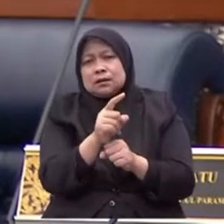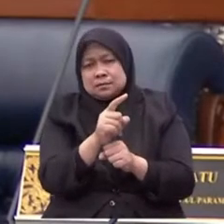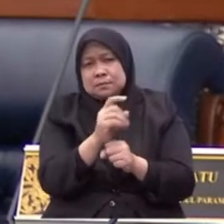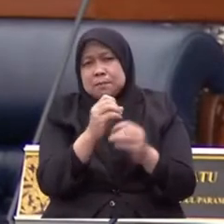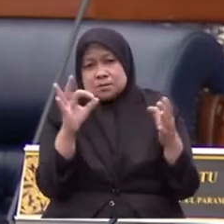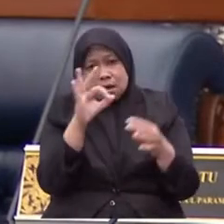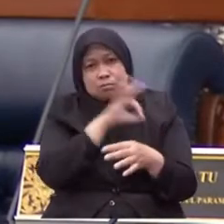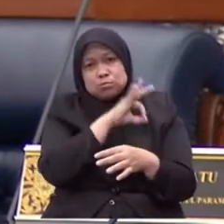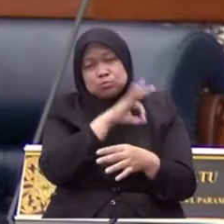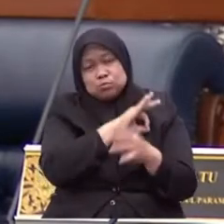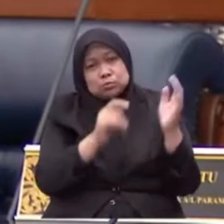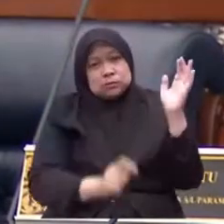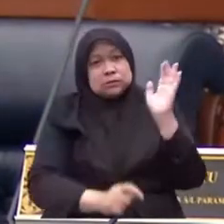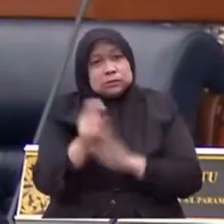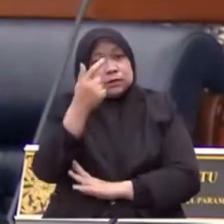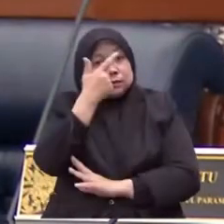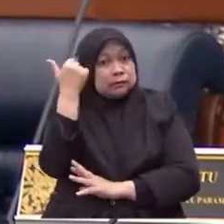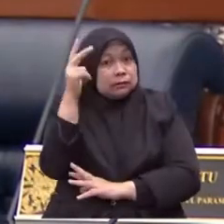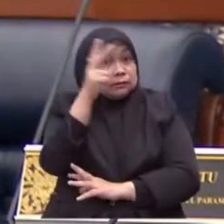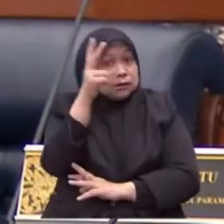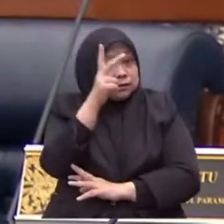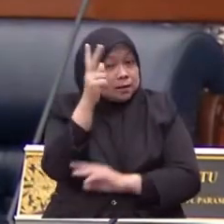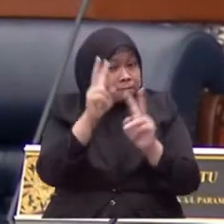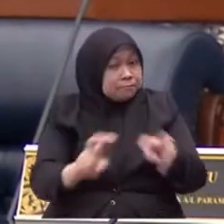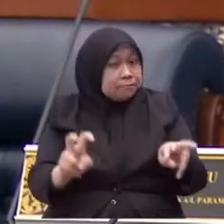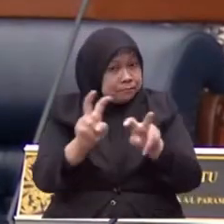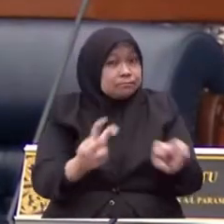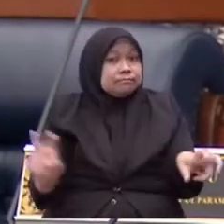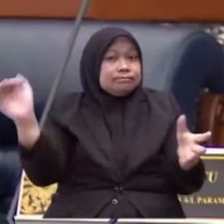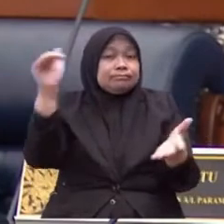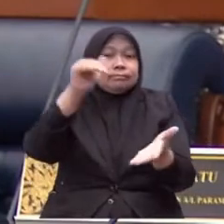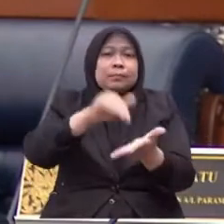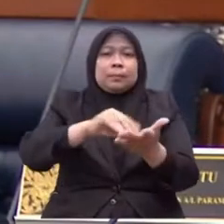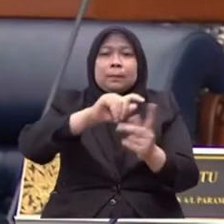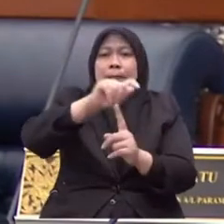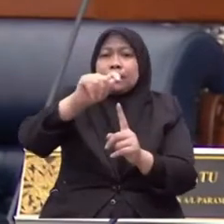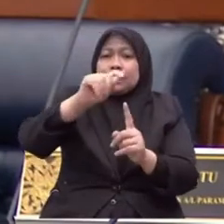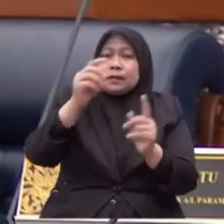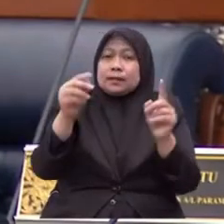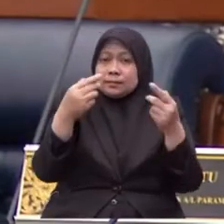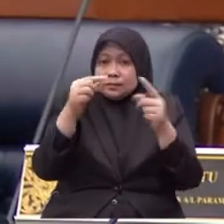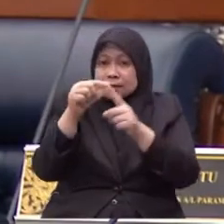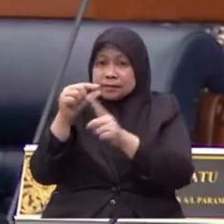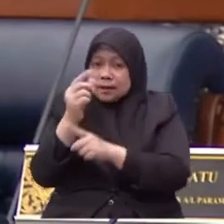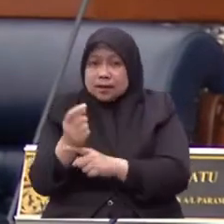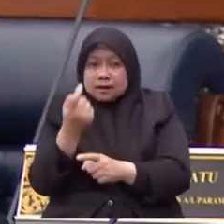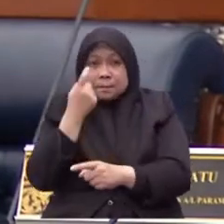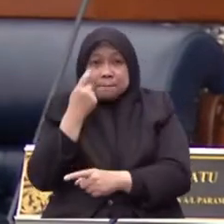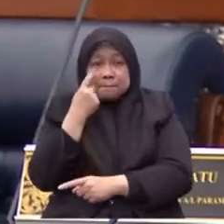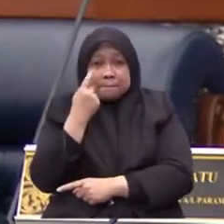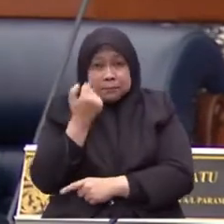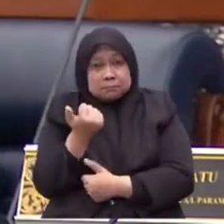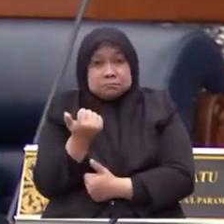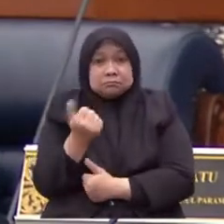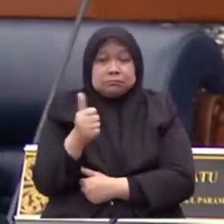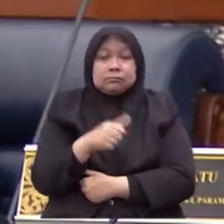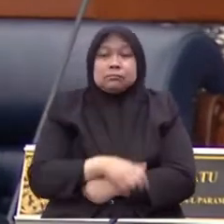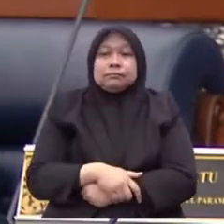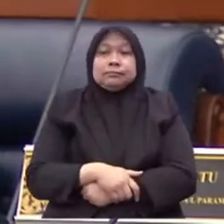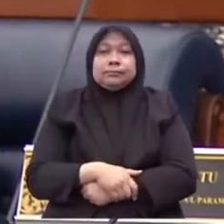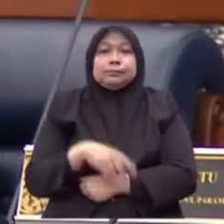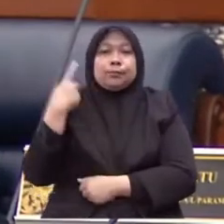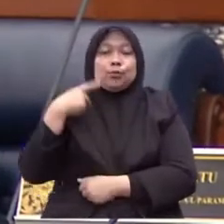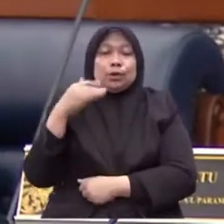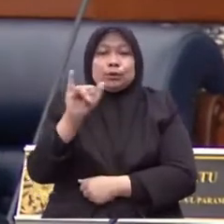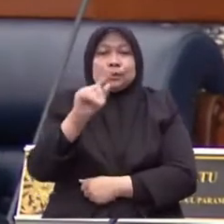profit yang tinggi Adakah kerajaan akan mengkaji semula tarif yang dikenakan oleh FTV terima kasih